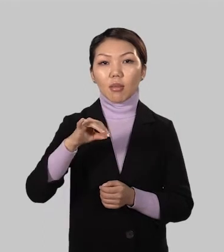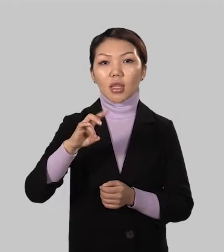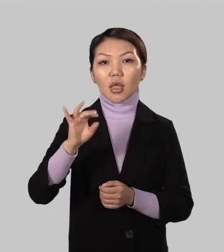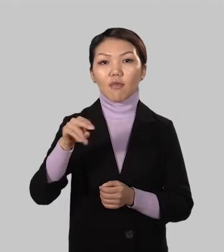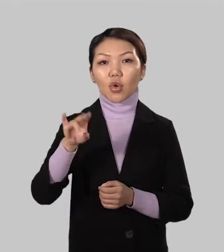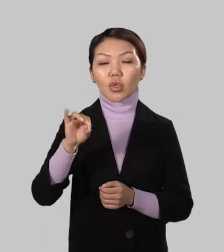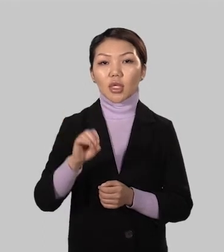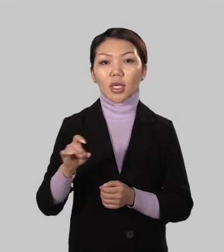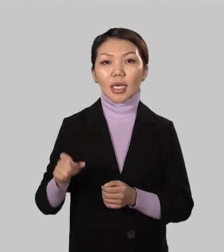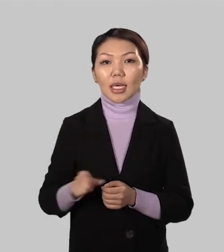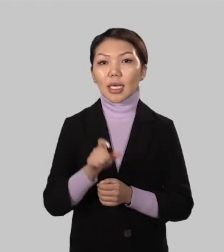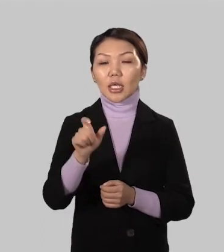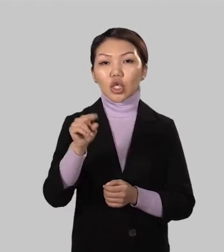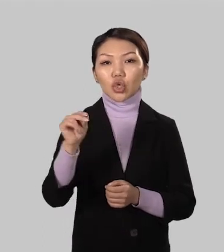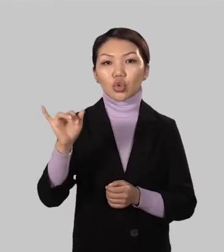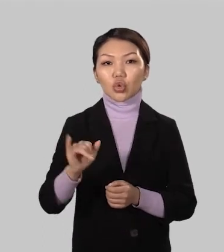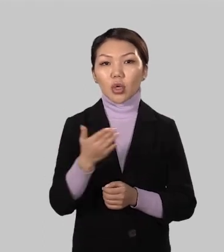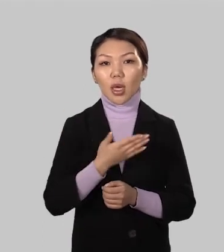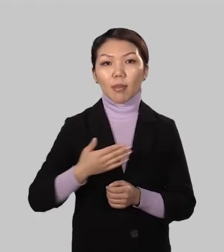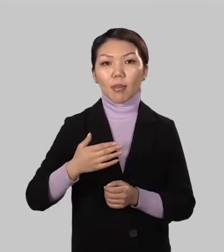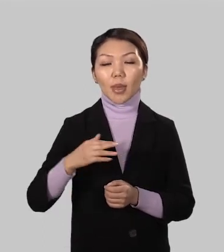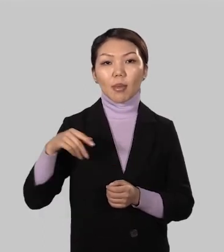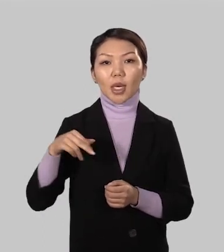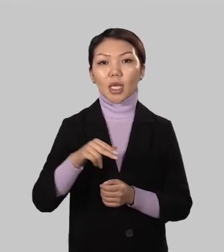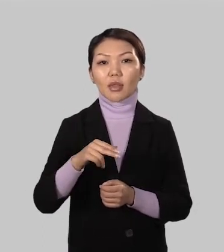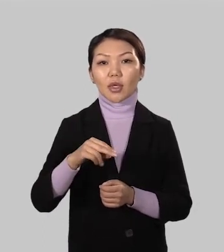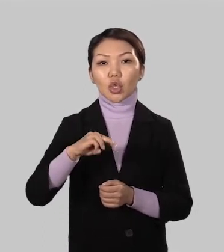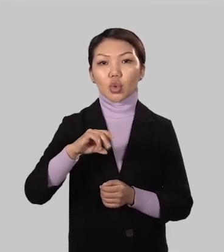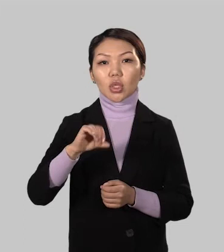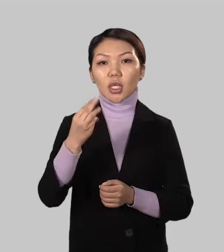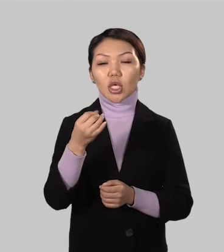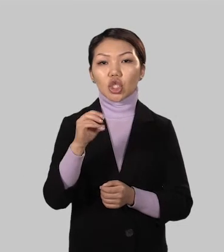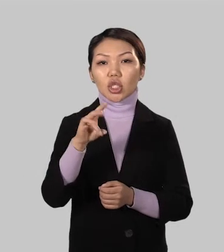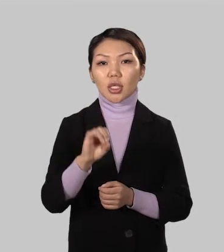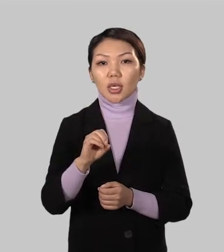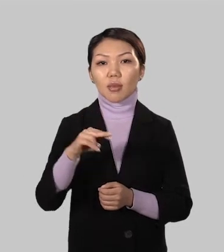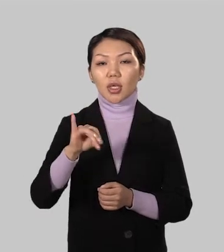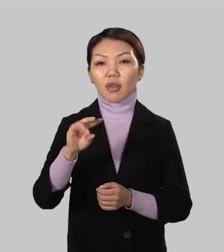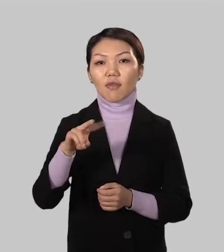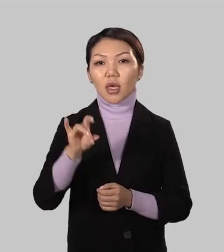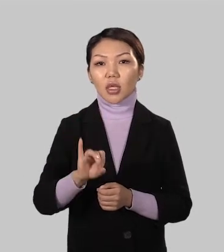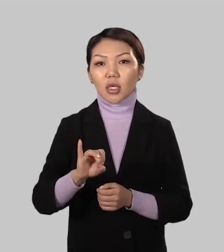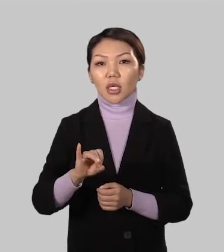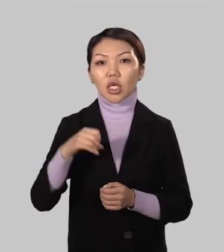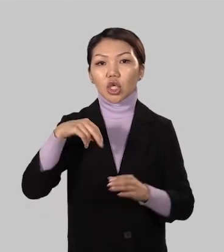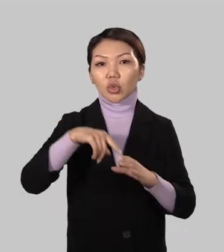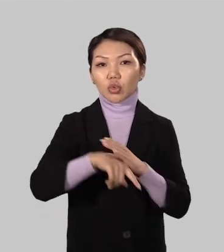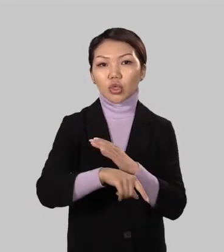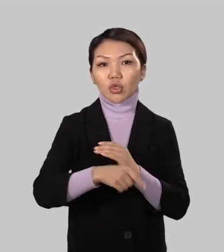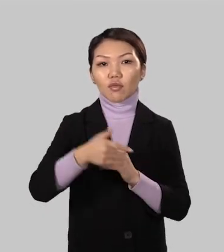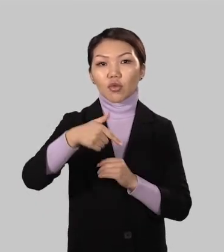мы преодолевали труднейшие перевалы спускались в глубочайшие ущелья